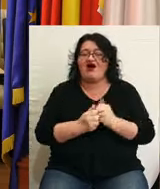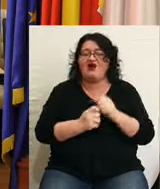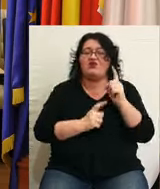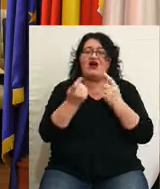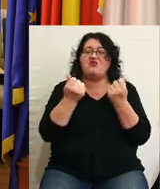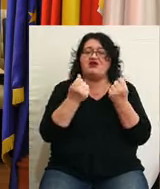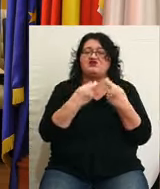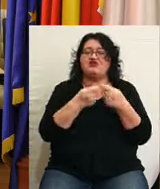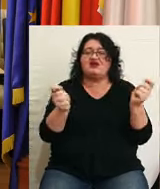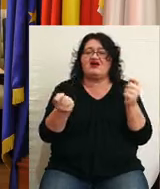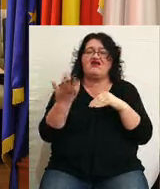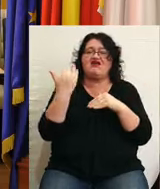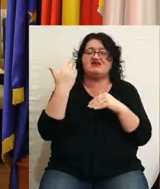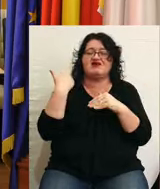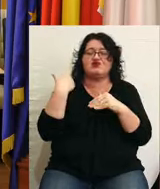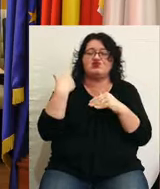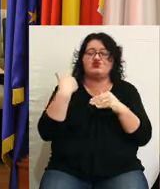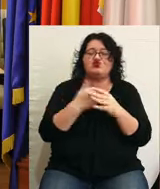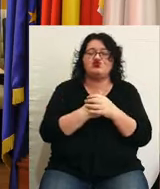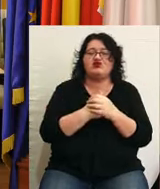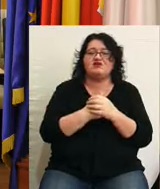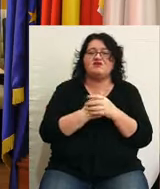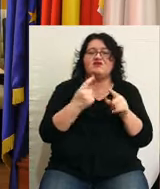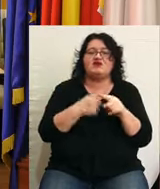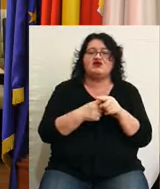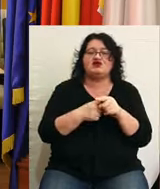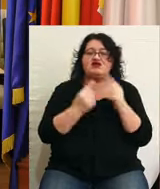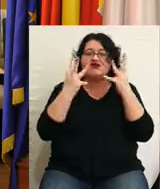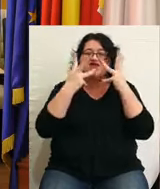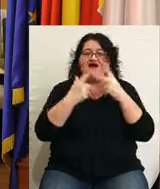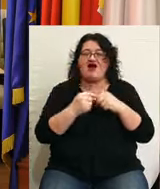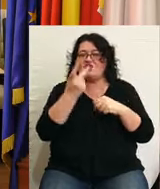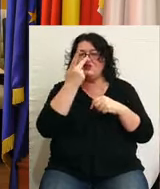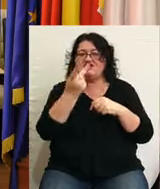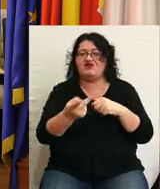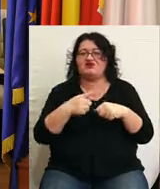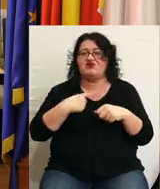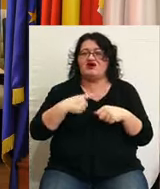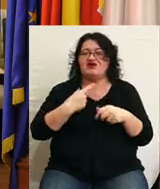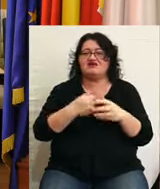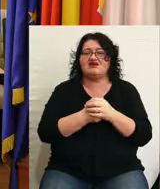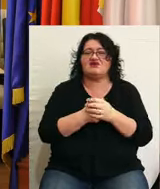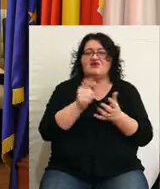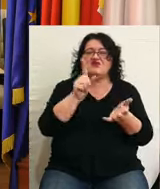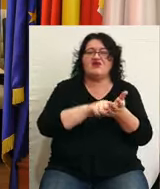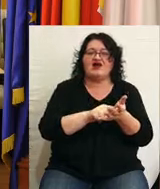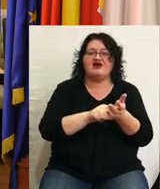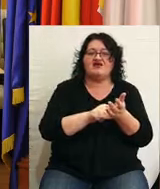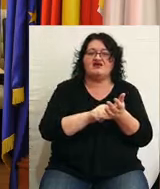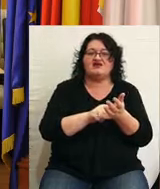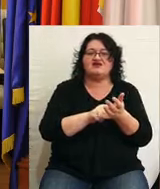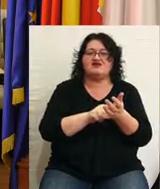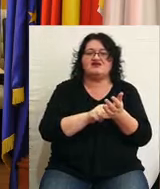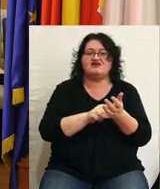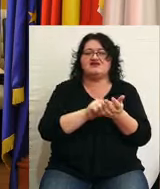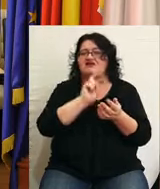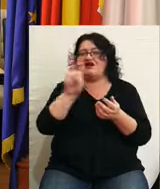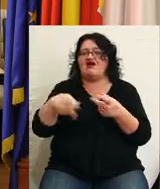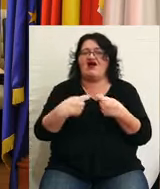prețul de gaz de atunci și din acest calcul a ieșit că este mai ieftin să treacă la